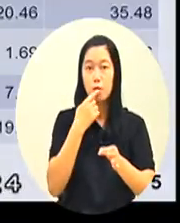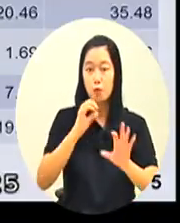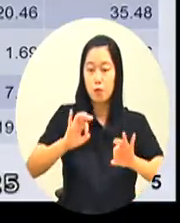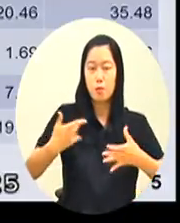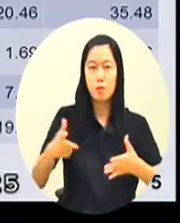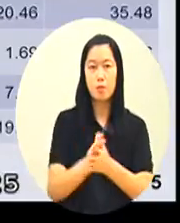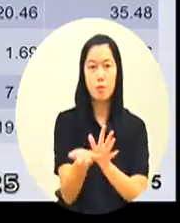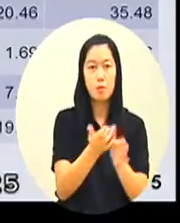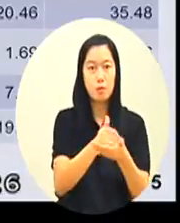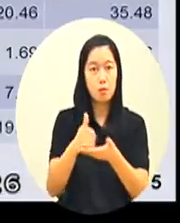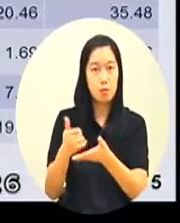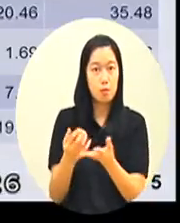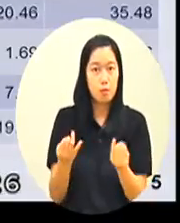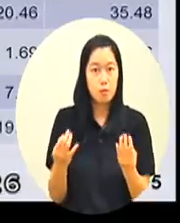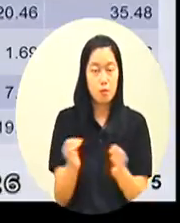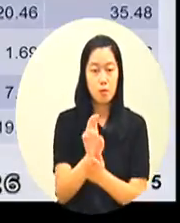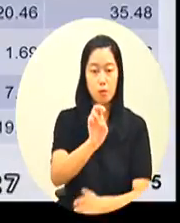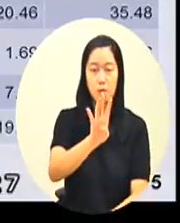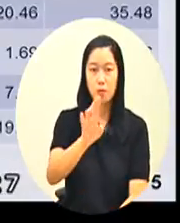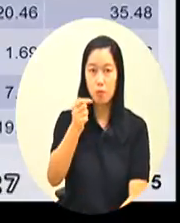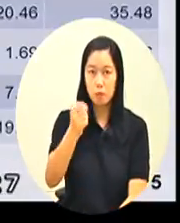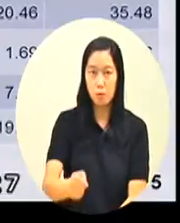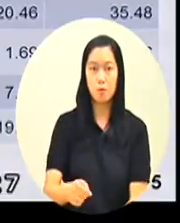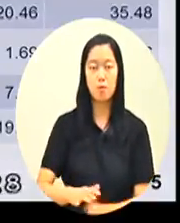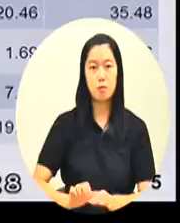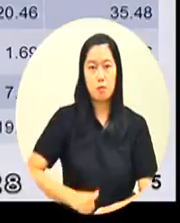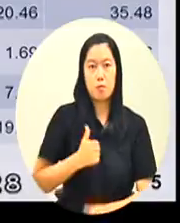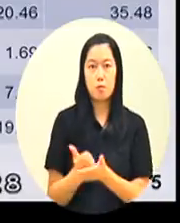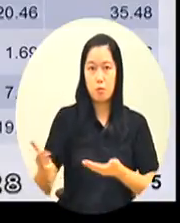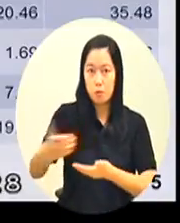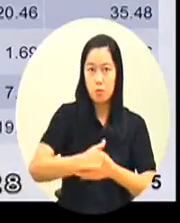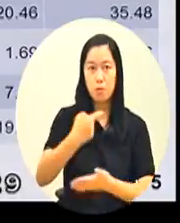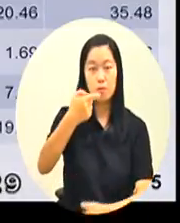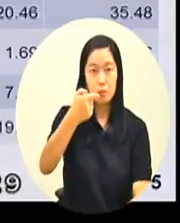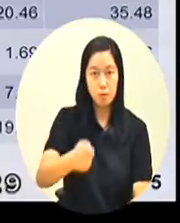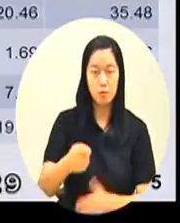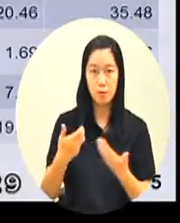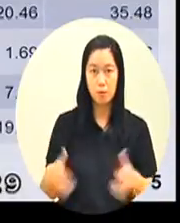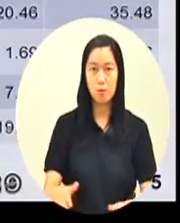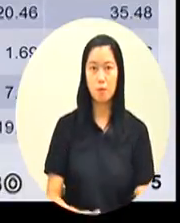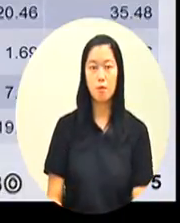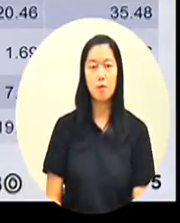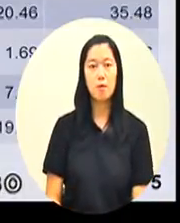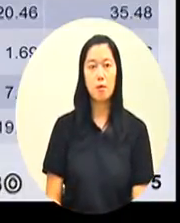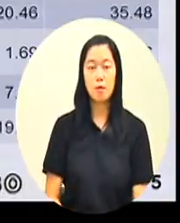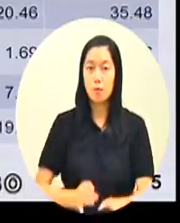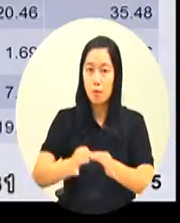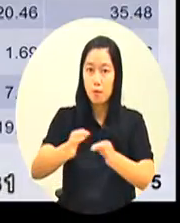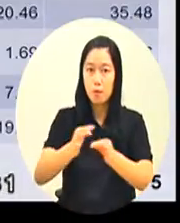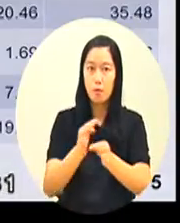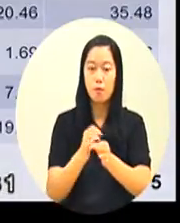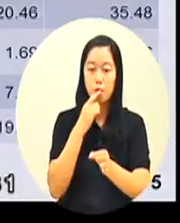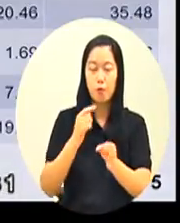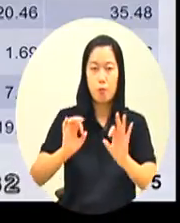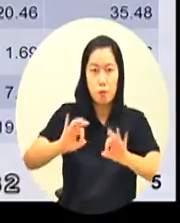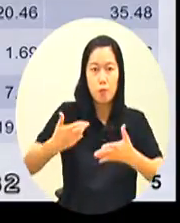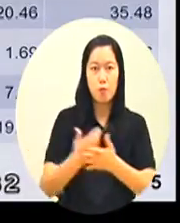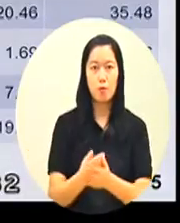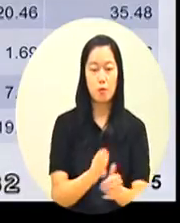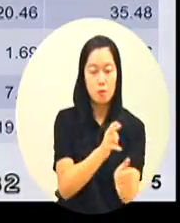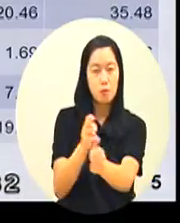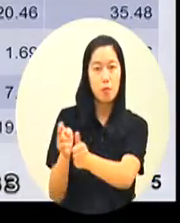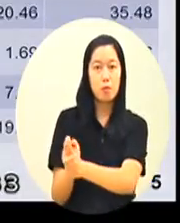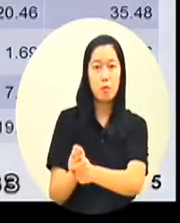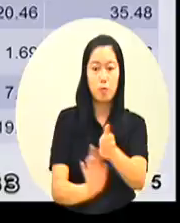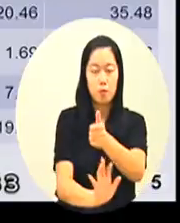有24亿多，目前进账的只有1亿多啊。营业盈余大部分我们都要求各局处的营业盈